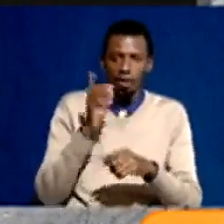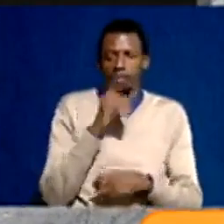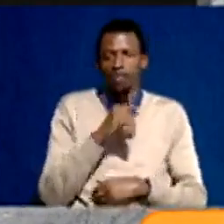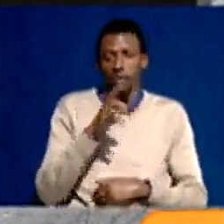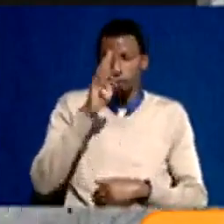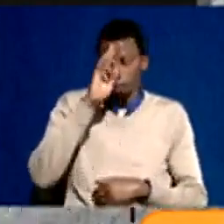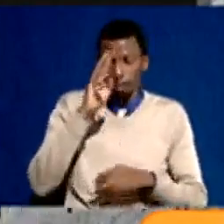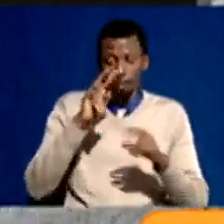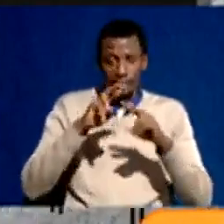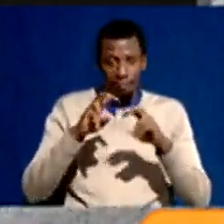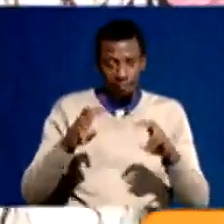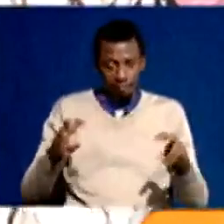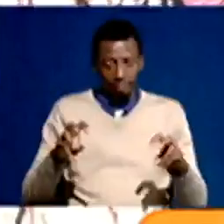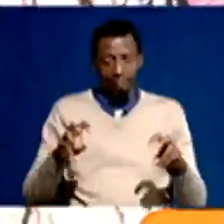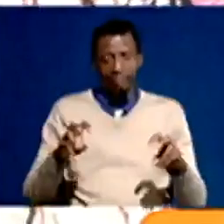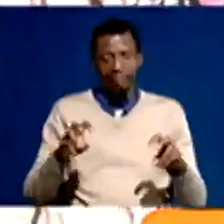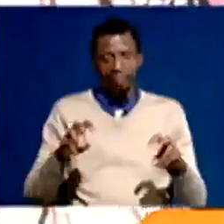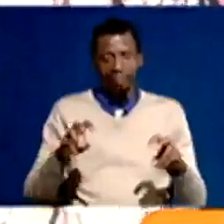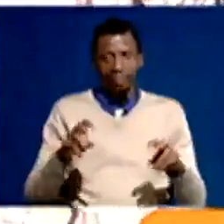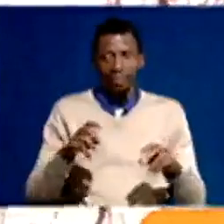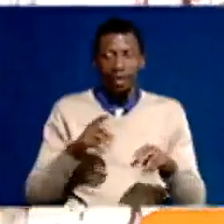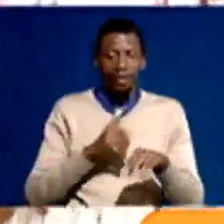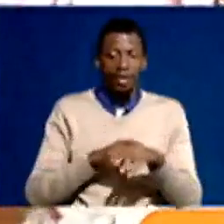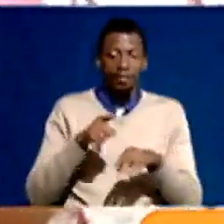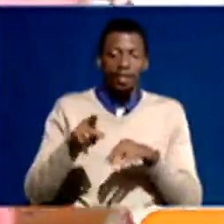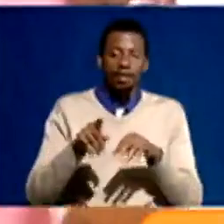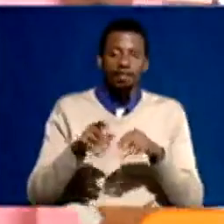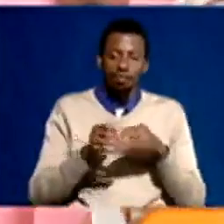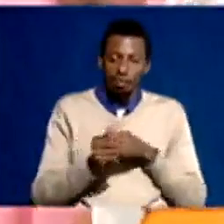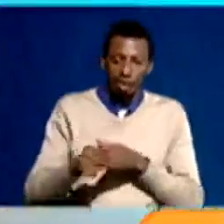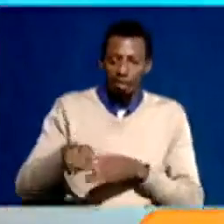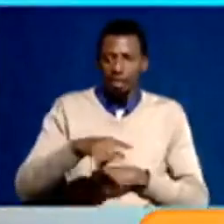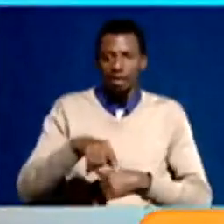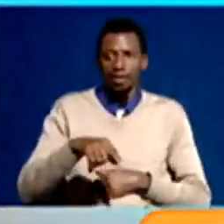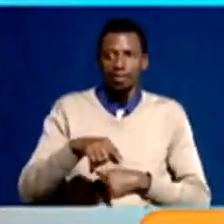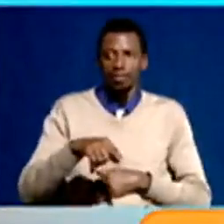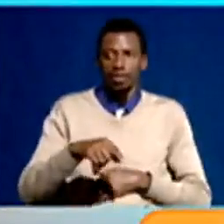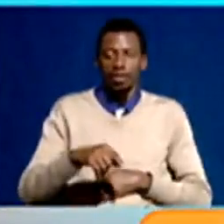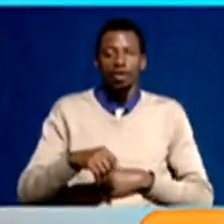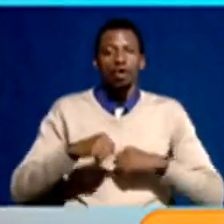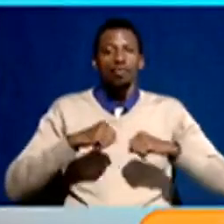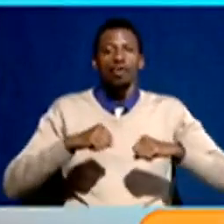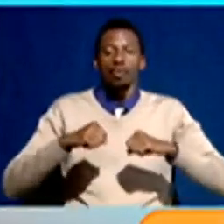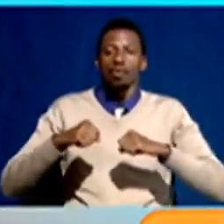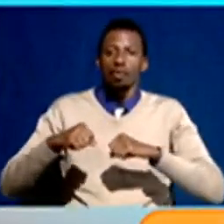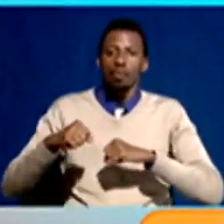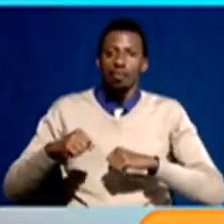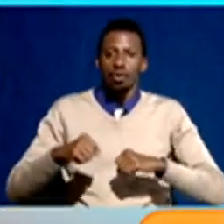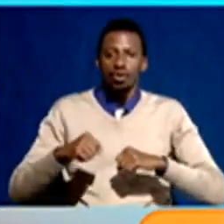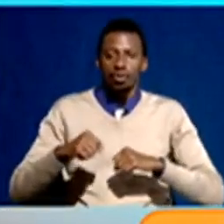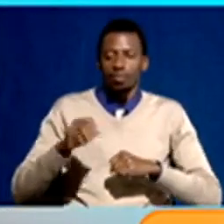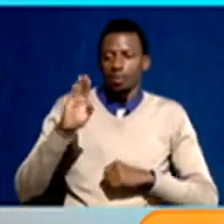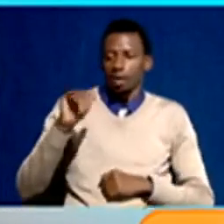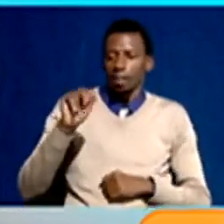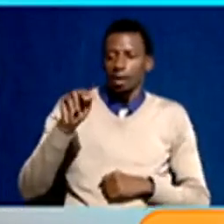I don't want to comment further. Baada ya Evelyn kutuelekeza kwa wakuu wa taasisi ya masomo ya ubaharia ya bandari, taasisi hiyo